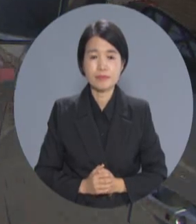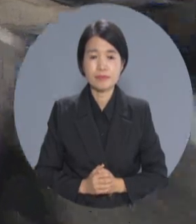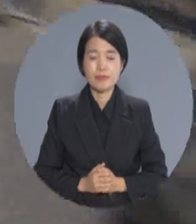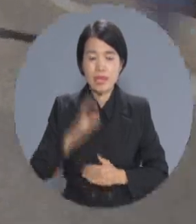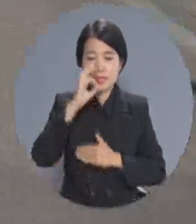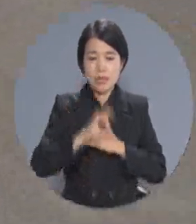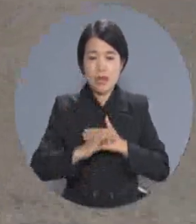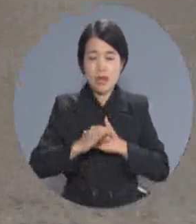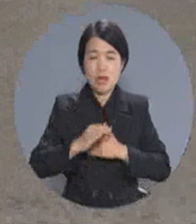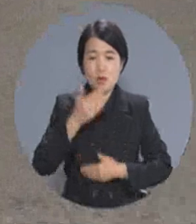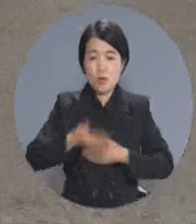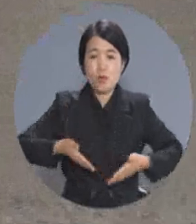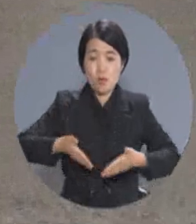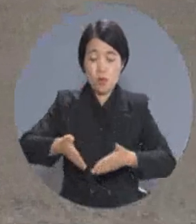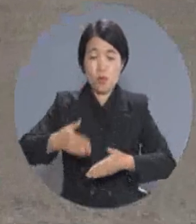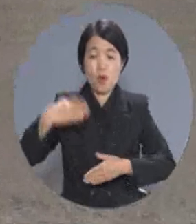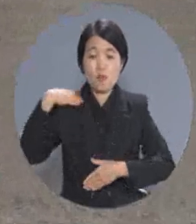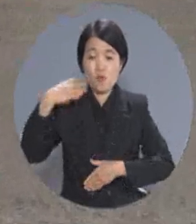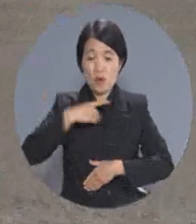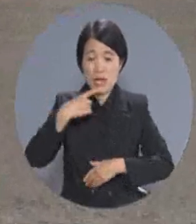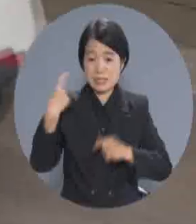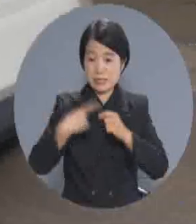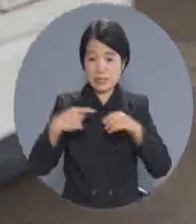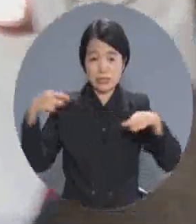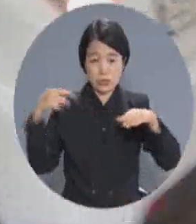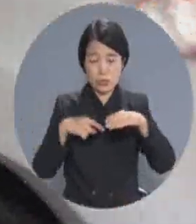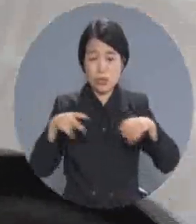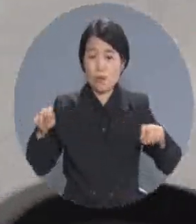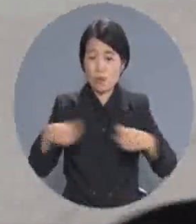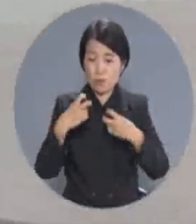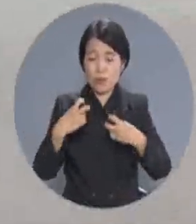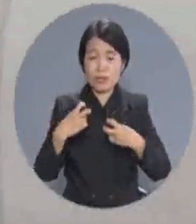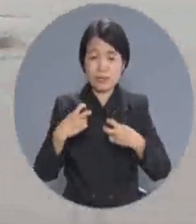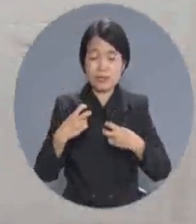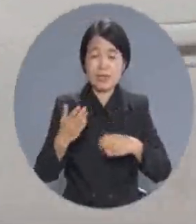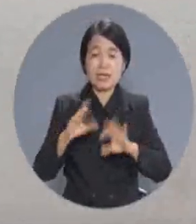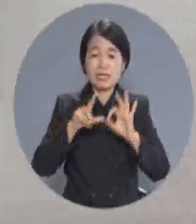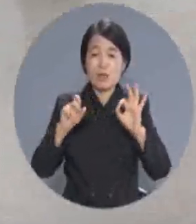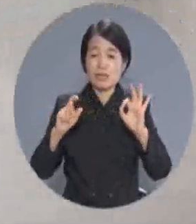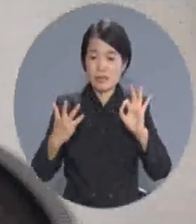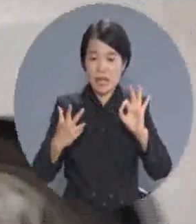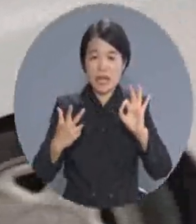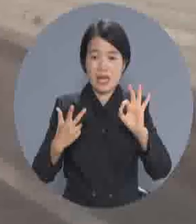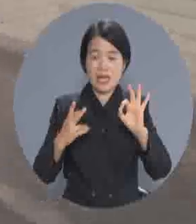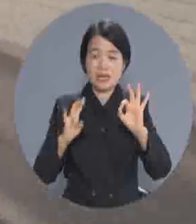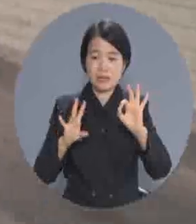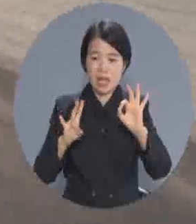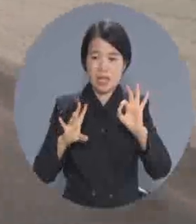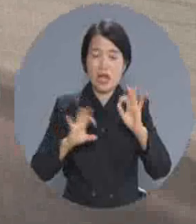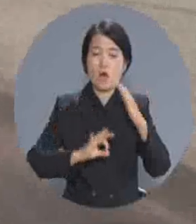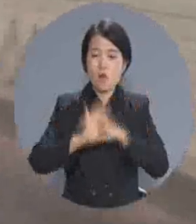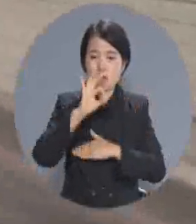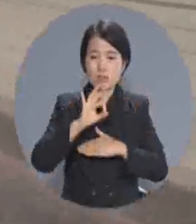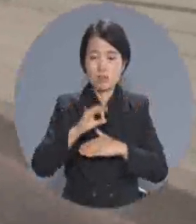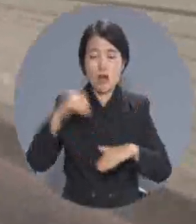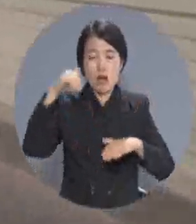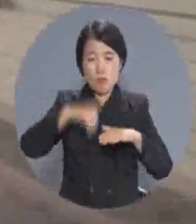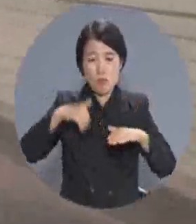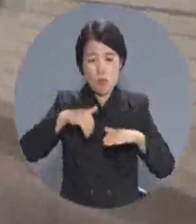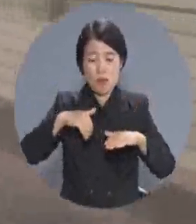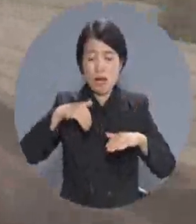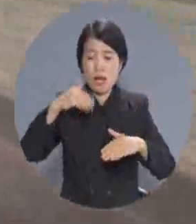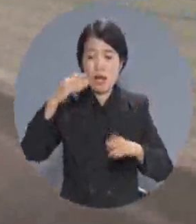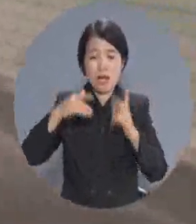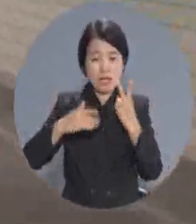서해안 고속도로 상행선 무안 1터널에서 추돌 사고가 난 것은 지난 24일 오전. 도로 보수 공사로 터널 안 한 개